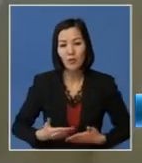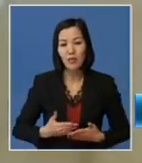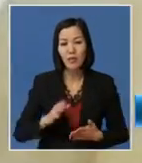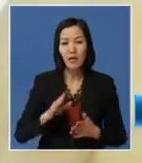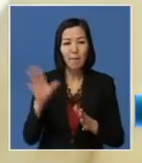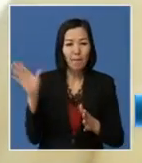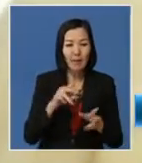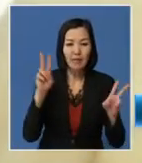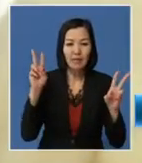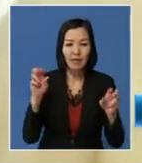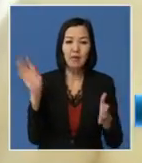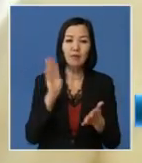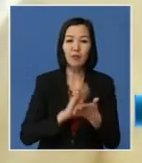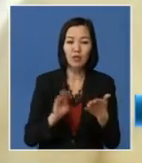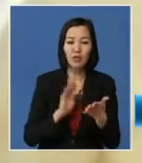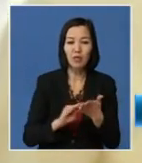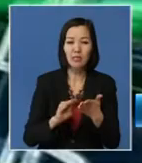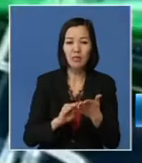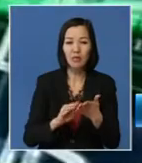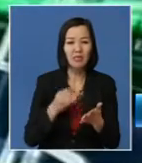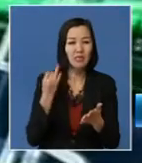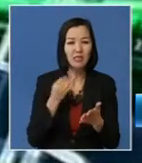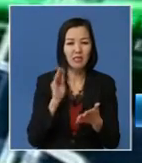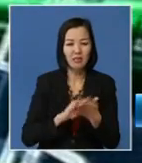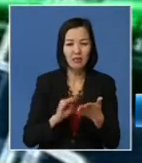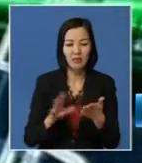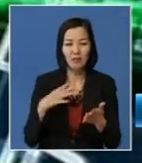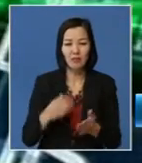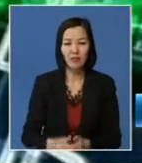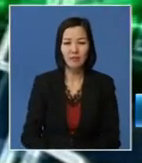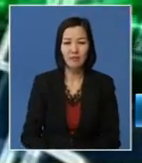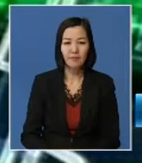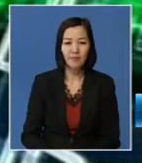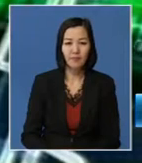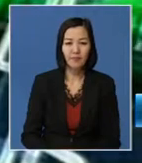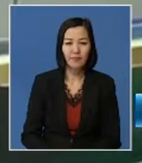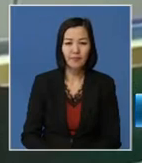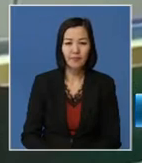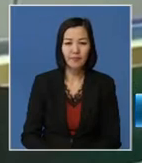қалам тартса да, тартымды дүние туғызатын.